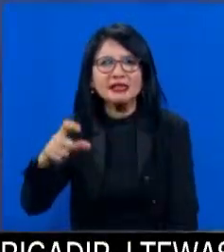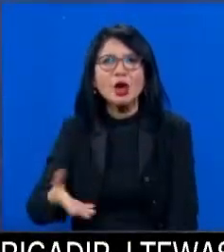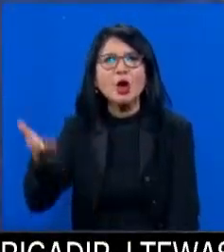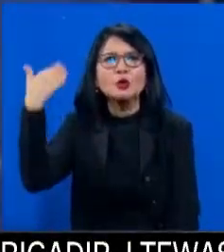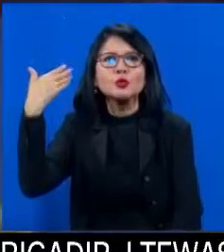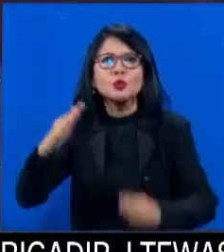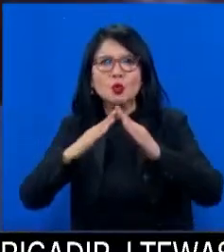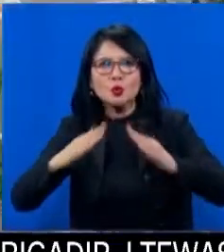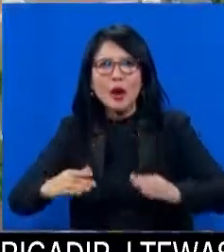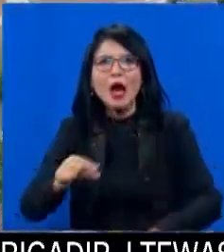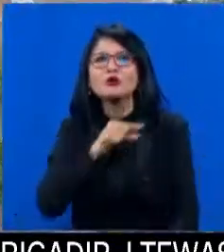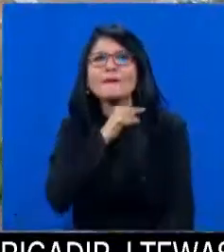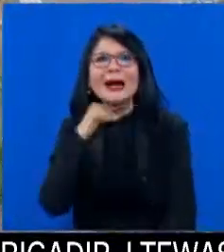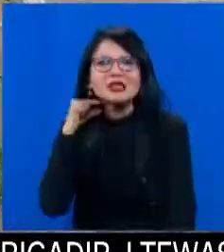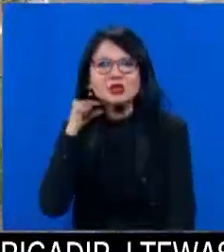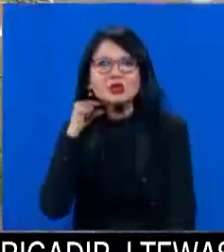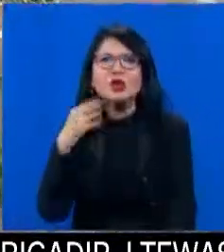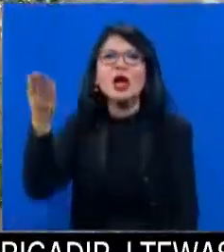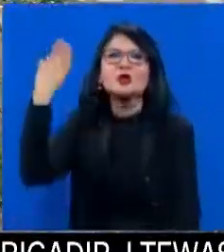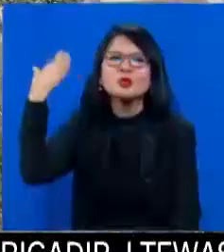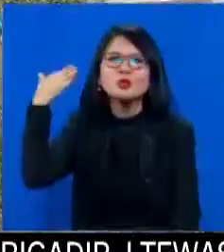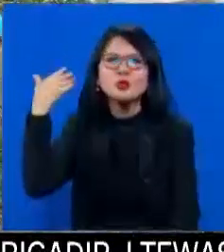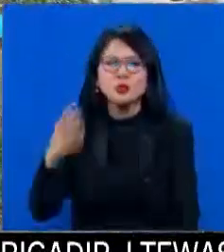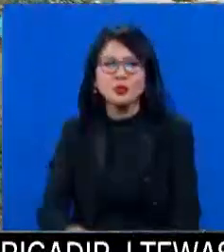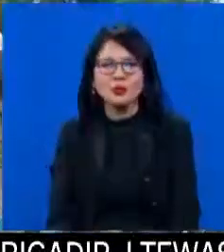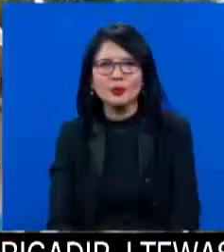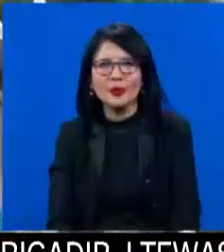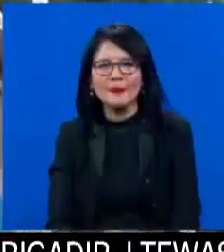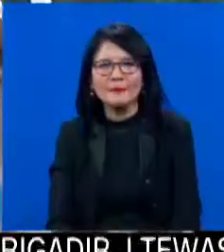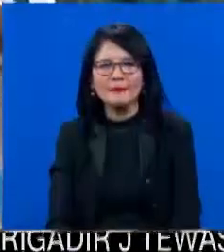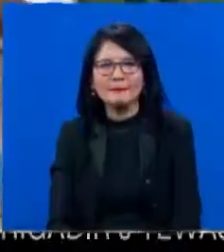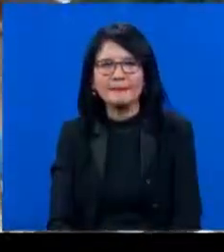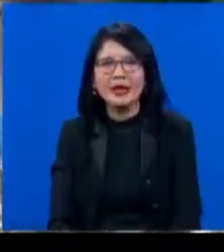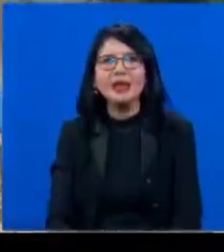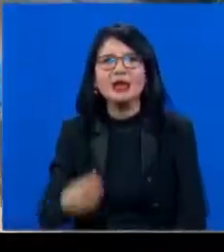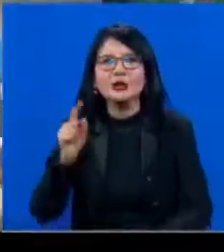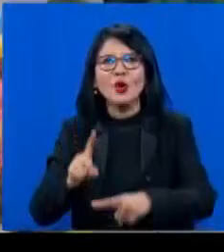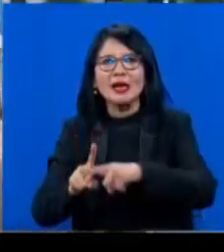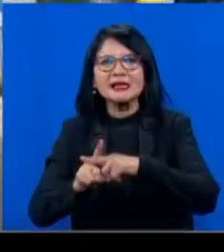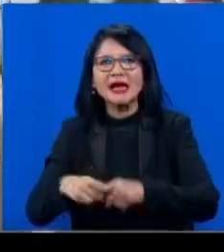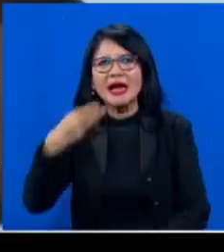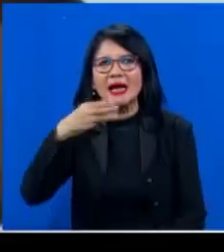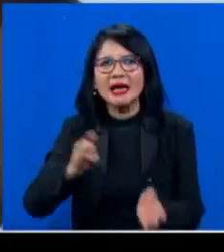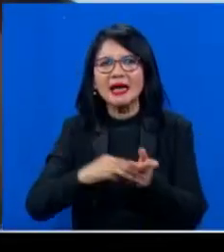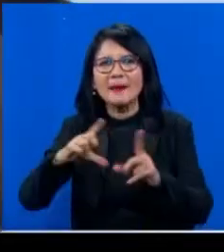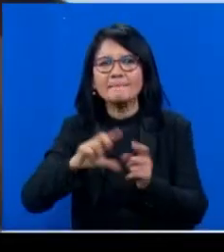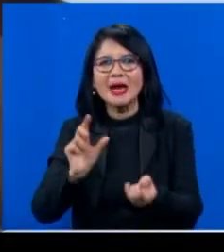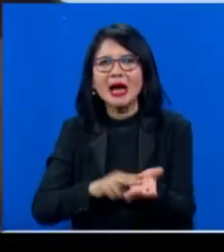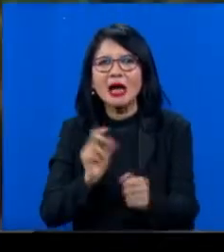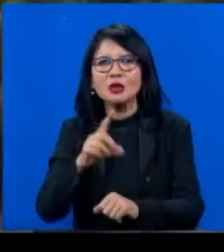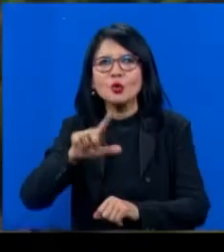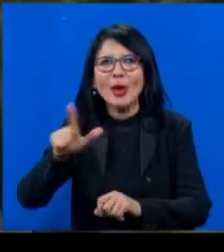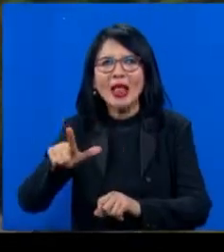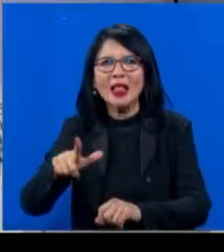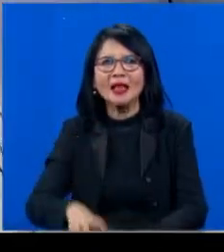bagi pendeta atau pastori untuk melayani umat di gereja tertua di Depok, yakni Gereja Immanuel Depok, yang sudah berdiri